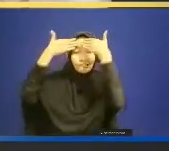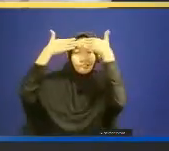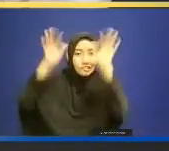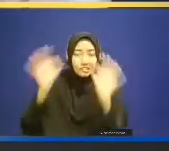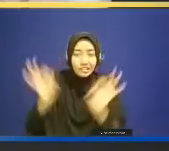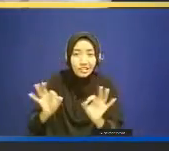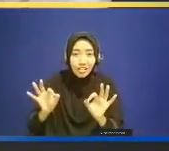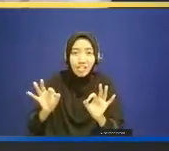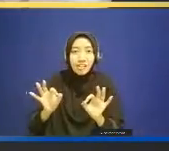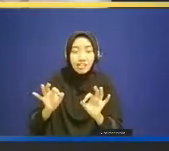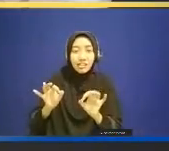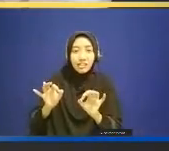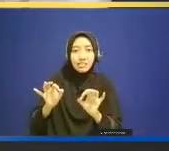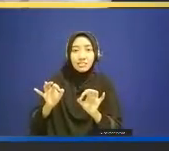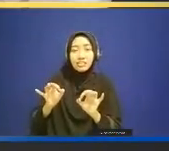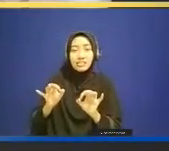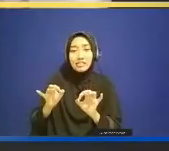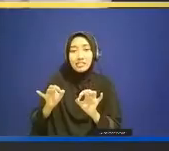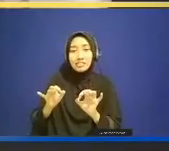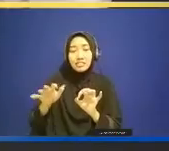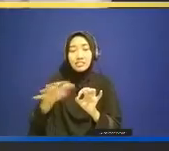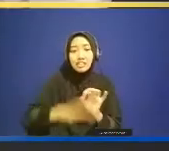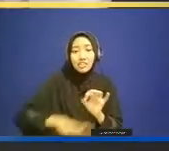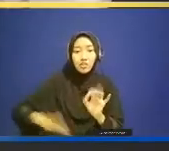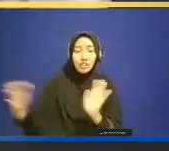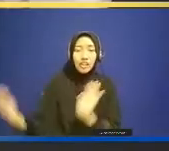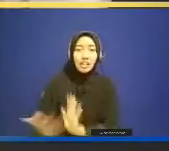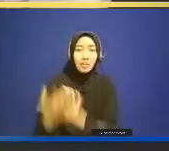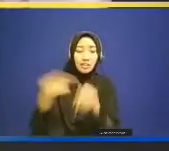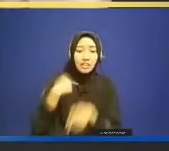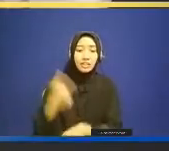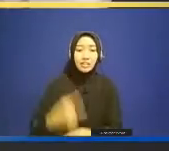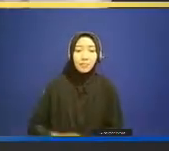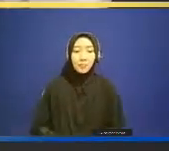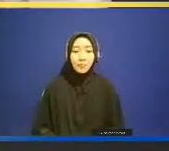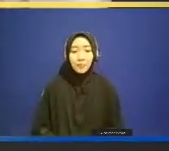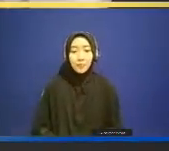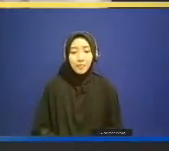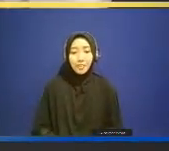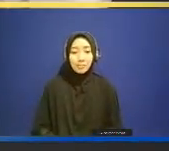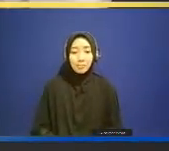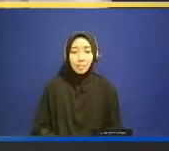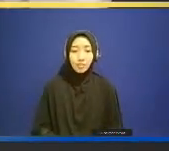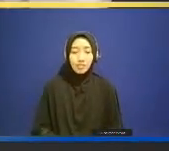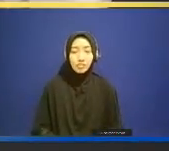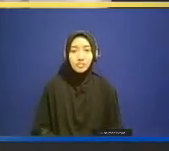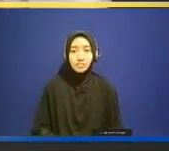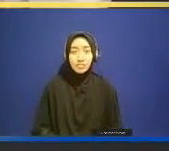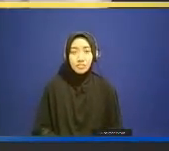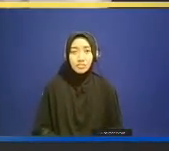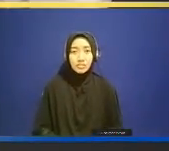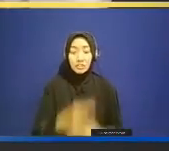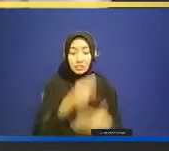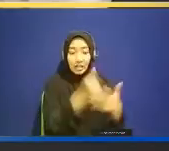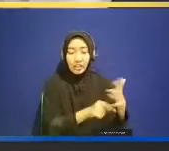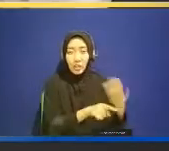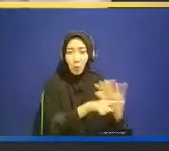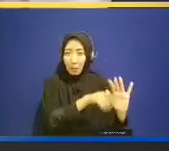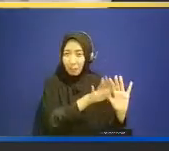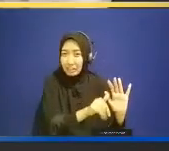gitu tentang apa yang ada di hadapan kita kemudian kalau dananya masih